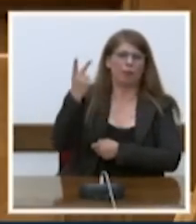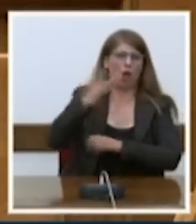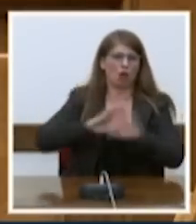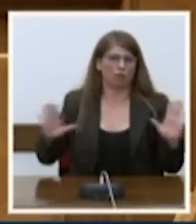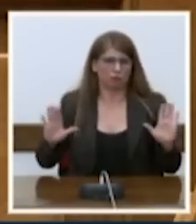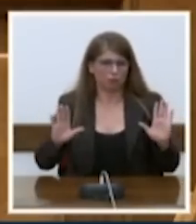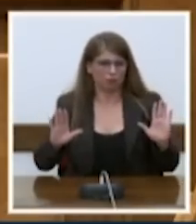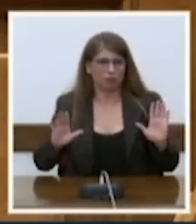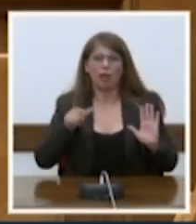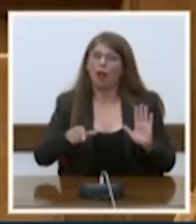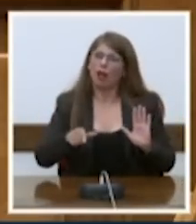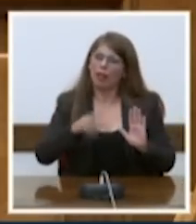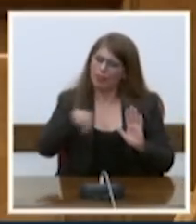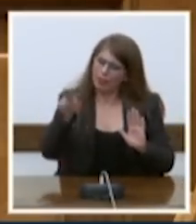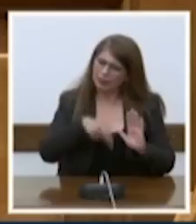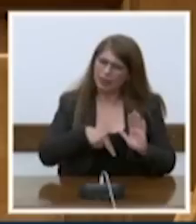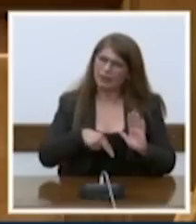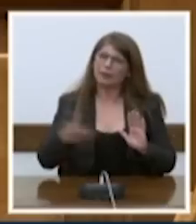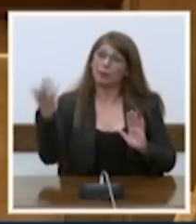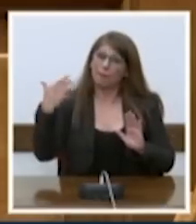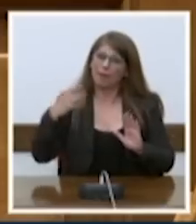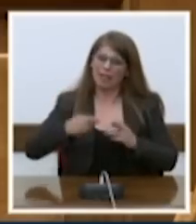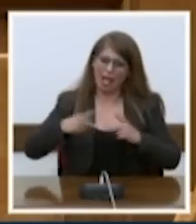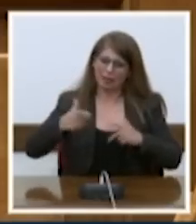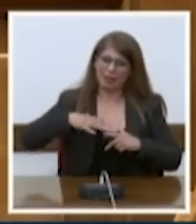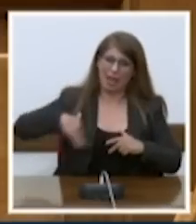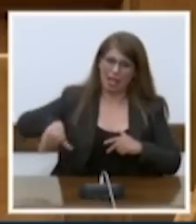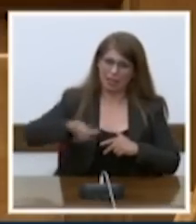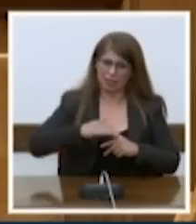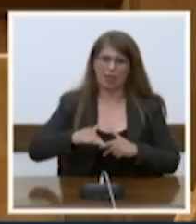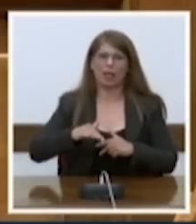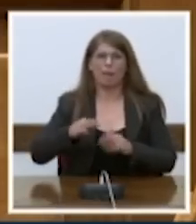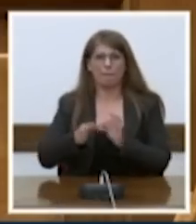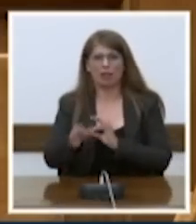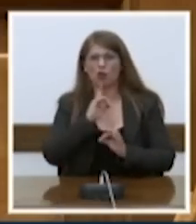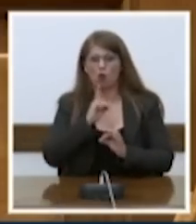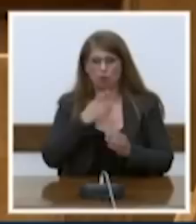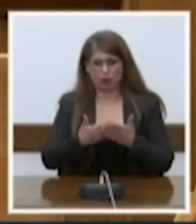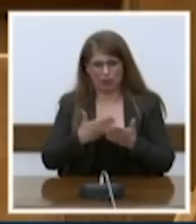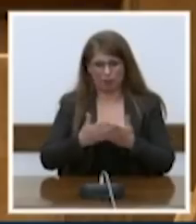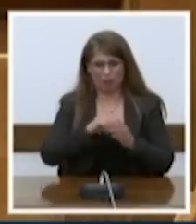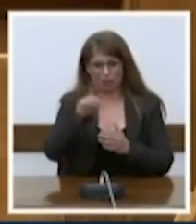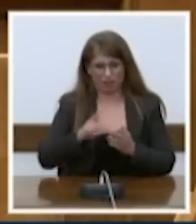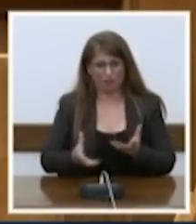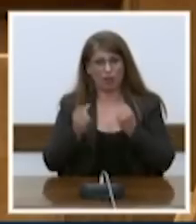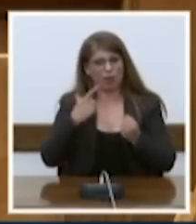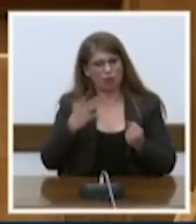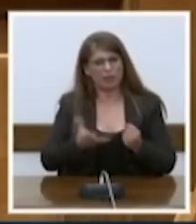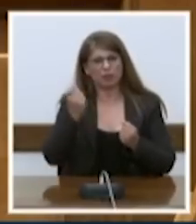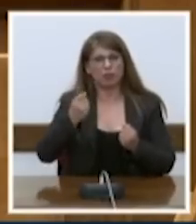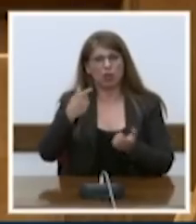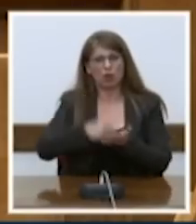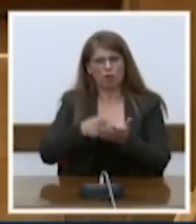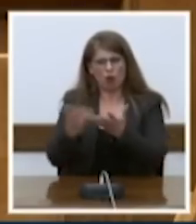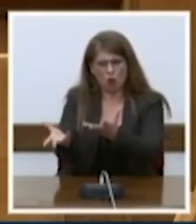σταδιακά ορισμένα από τα παλιά αντιλαϊκά μέτρα, όπως τα τεκμήρια διαβίωσης, αφού έχετε εξασφαλίσει ότι η